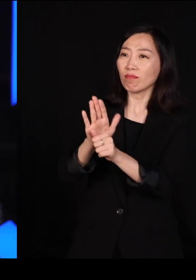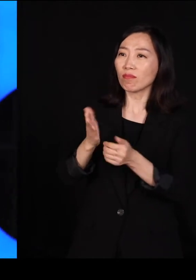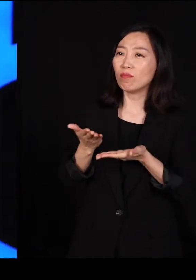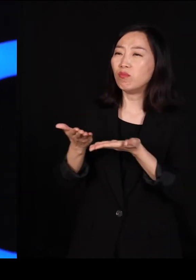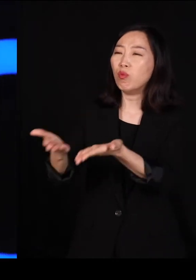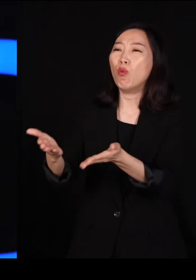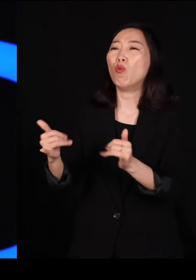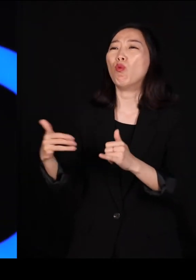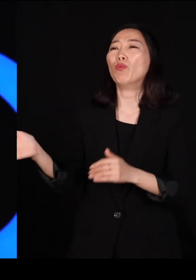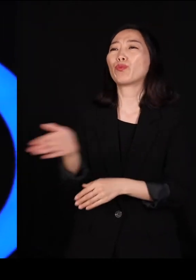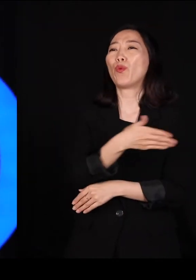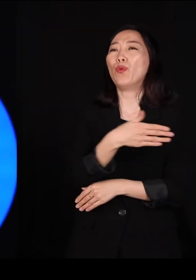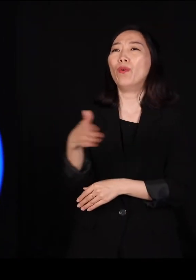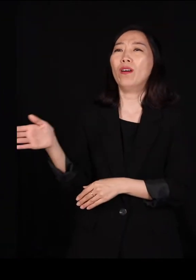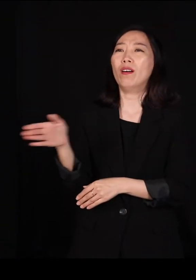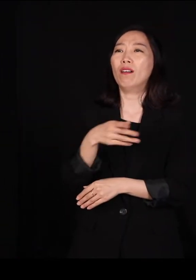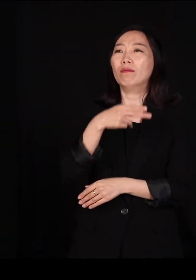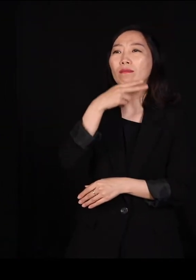꿈을 얘기해주면